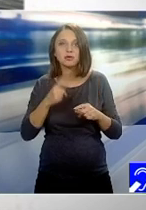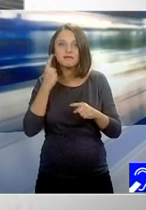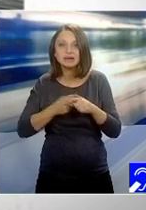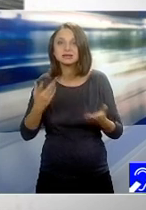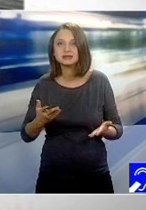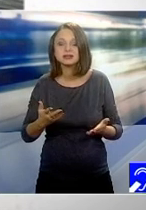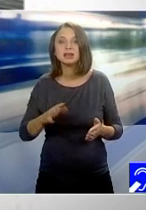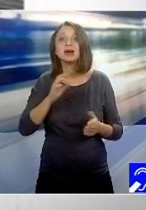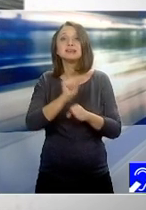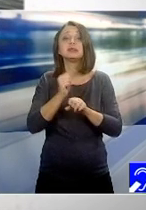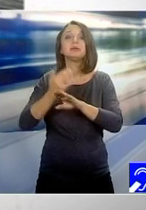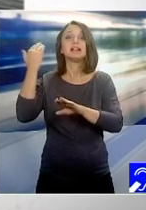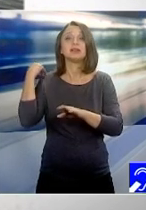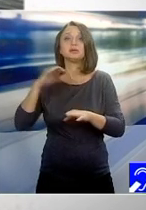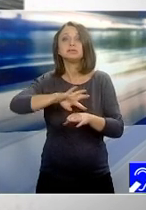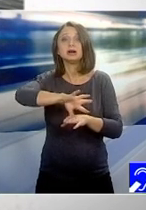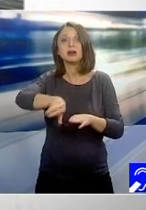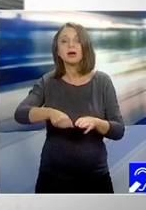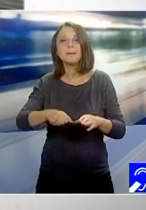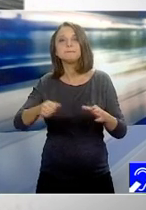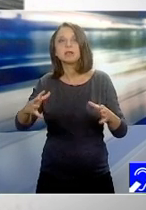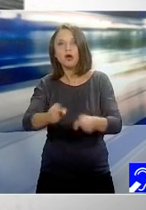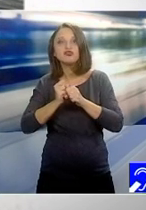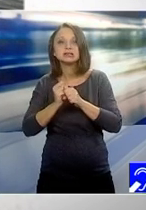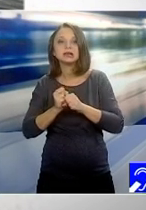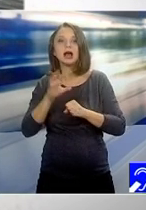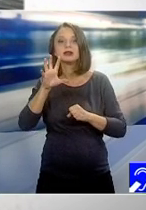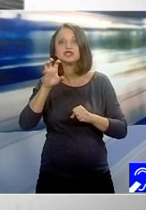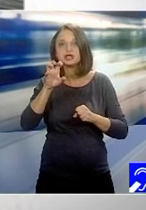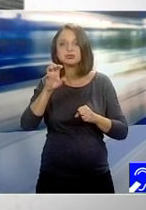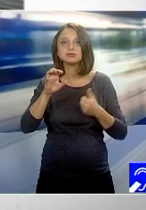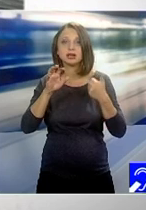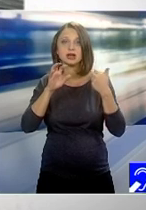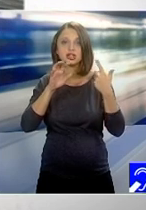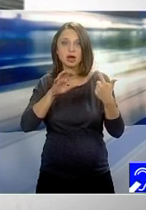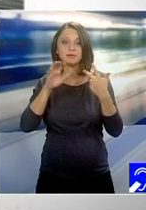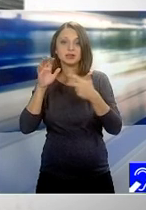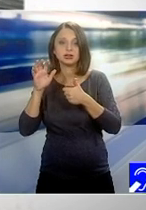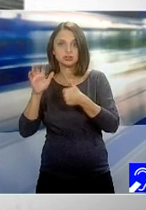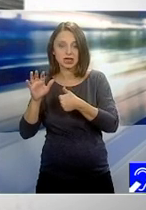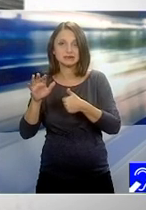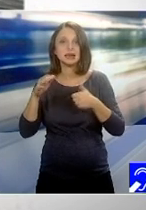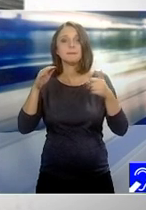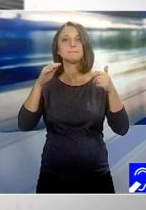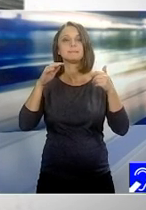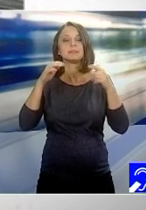confiscat 576 de metri cub la o firmă în Alba. Acum două săptămâni am confiscat... 576 de metri? Da, la o firmă. Dar